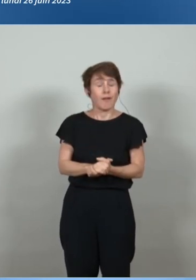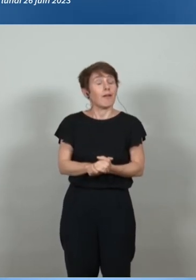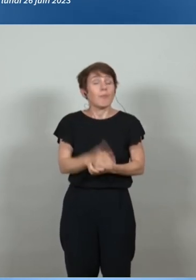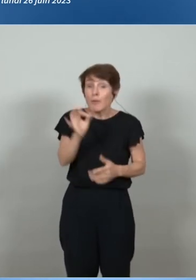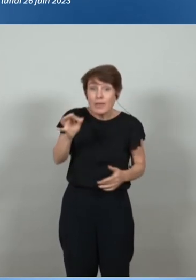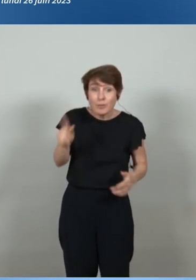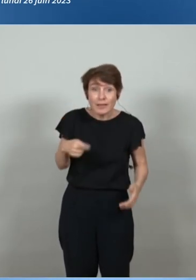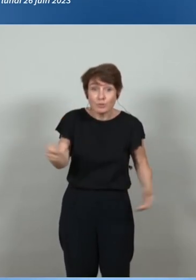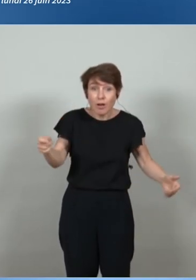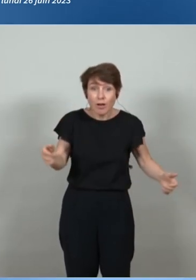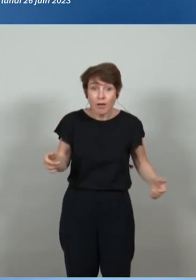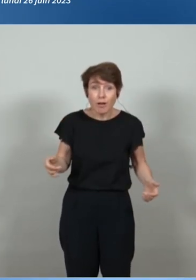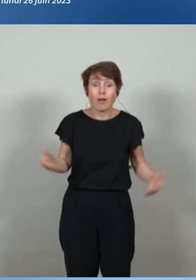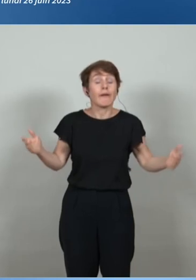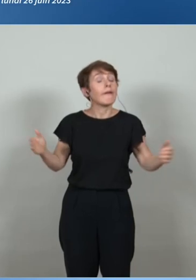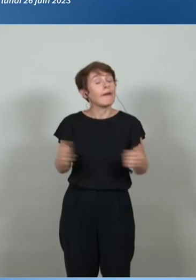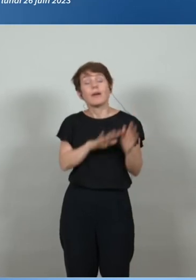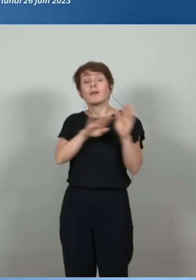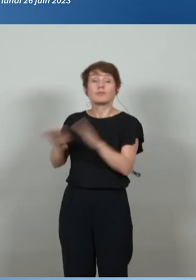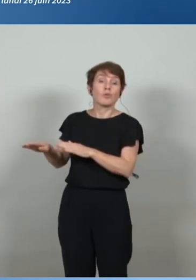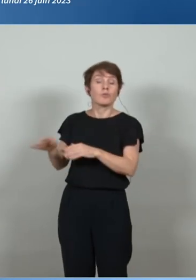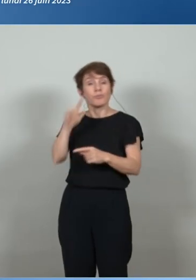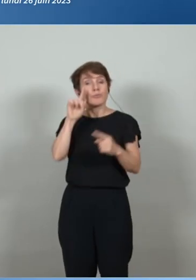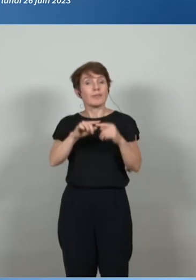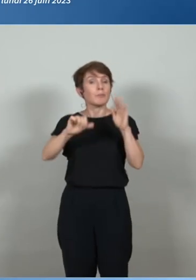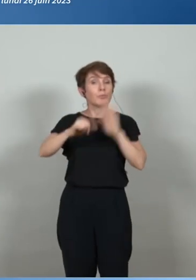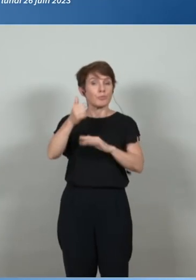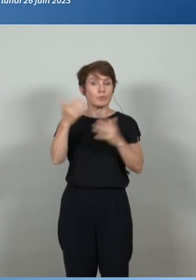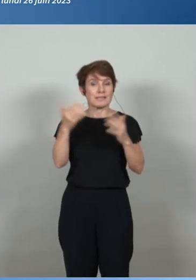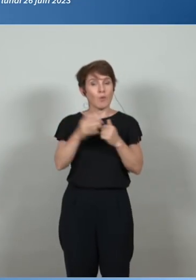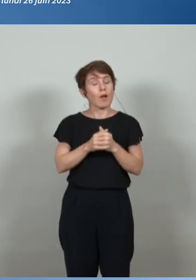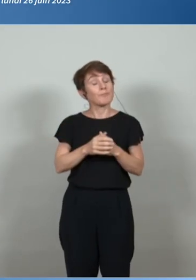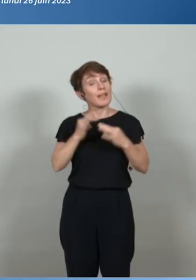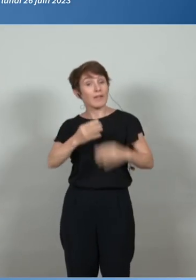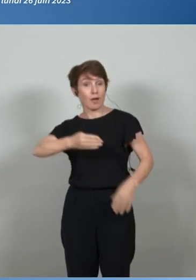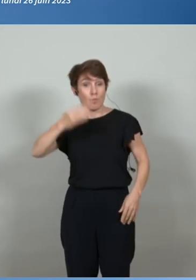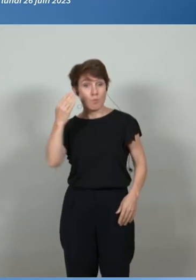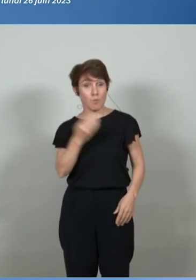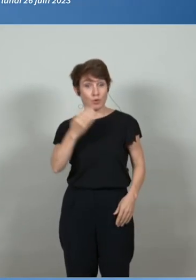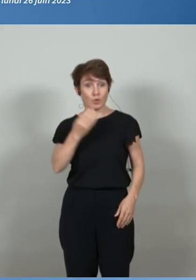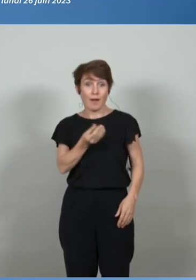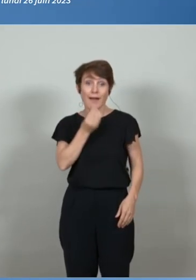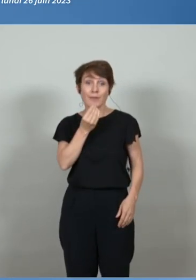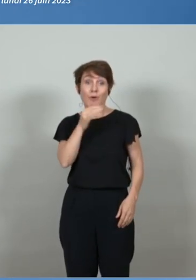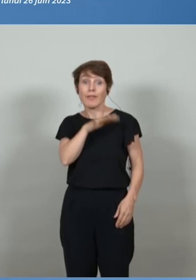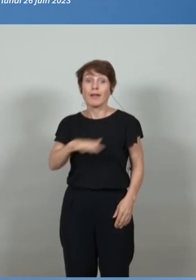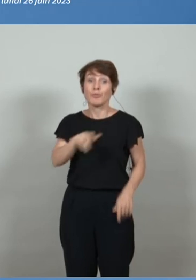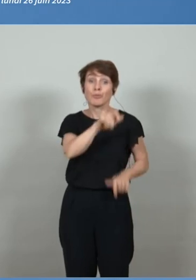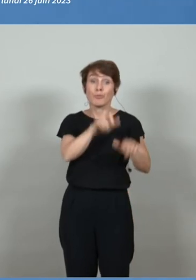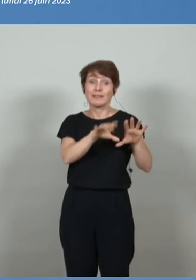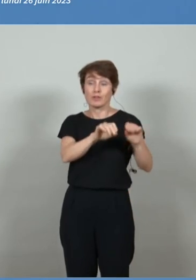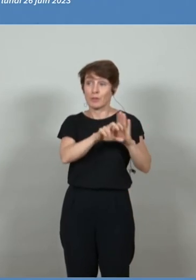bah oui bien sûr revenons aussi à l'essentiel c'est la question des besoins alimentaires des Grenoblois donc évidemment